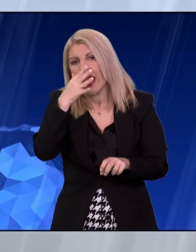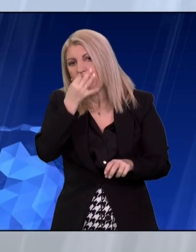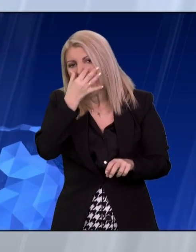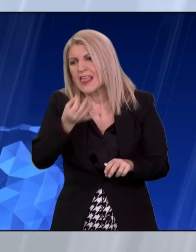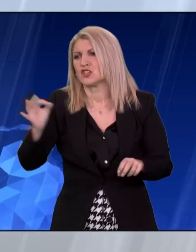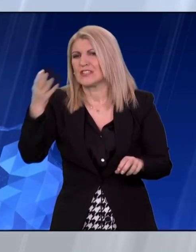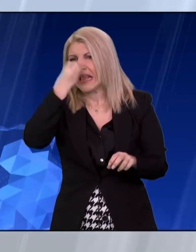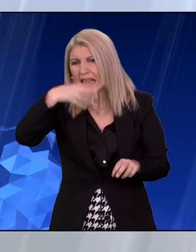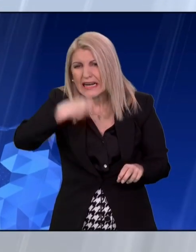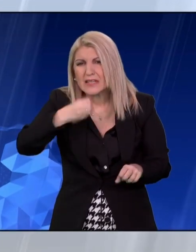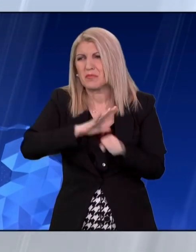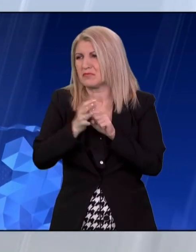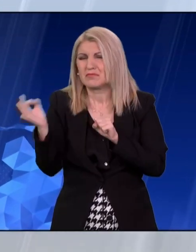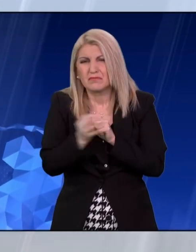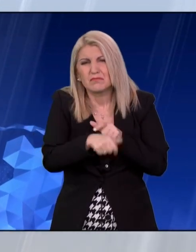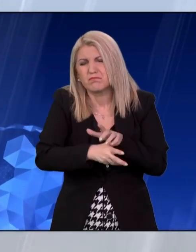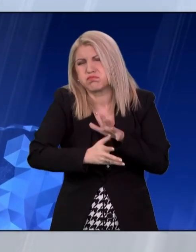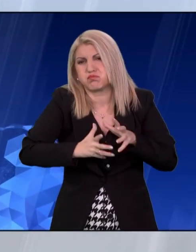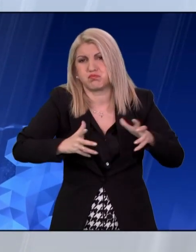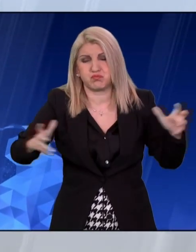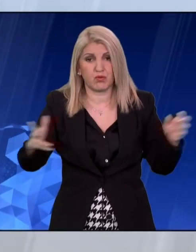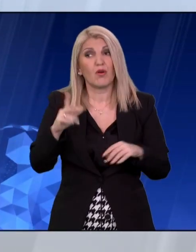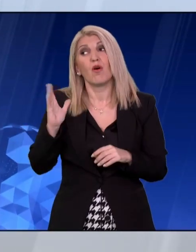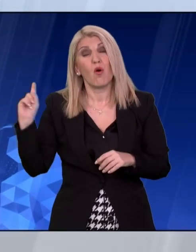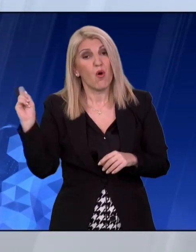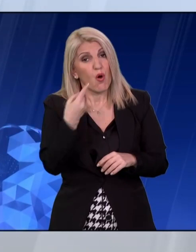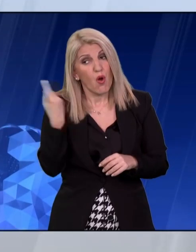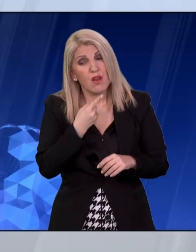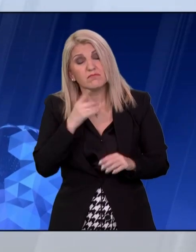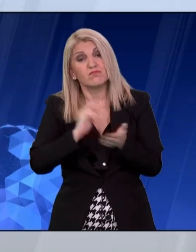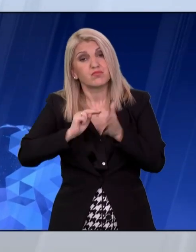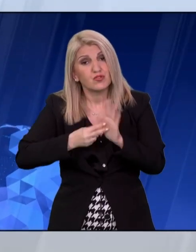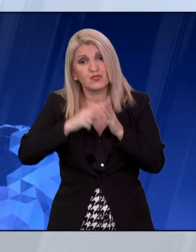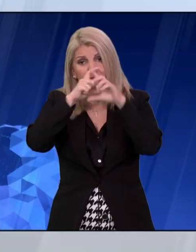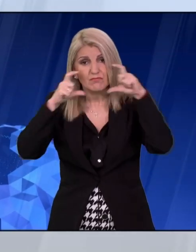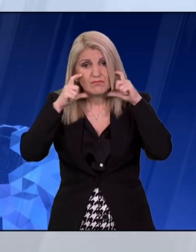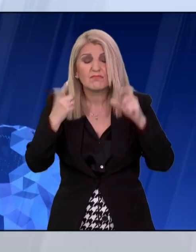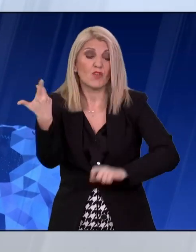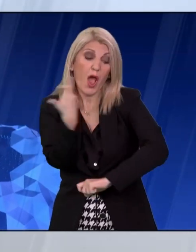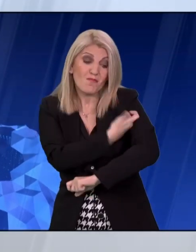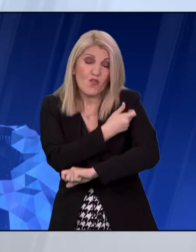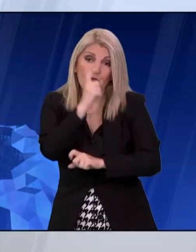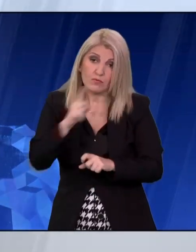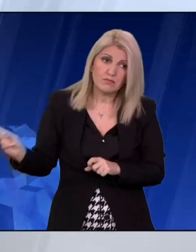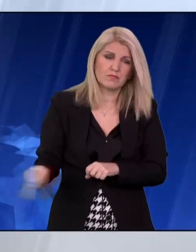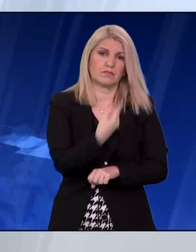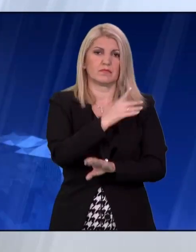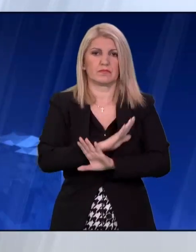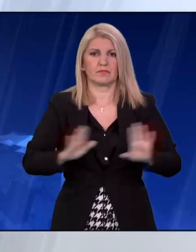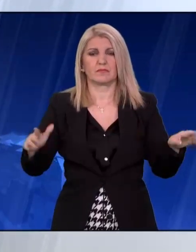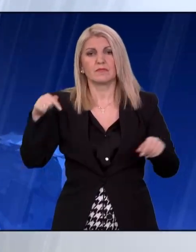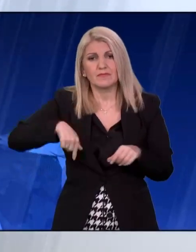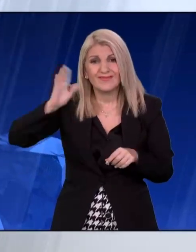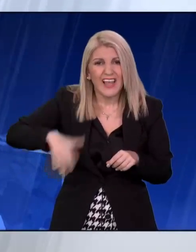επίσκεψη σε ηλικιωμένους ή σε ευπαθείς ομάδες και βέβαια να μην παραλείψουν τον εμβολιασμό τους θερίζουν τις τελευταίες